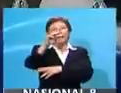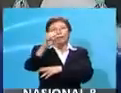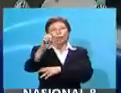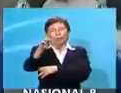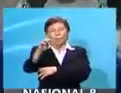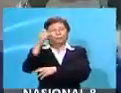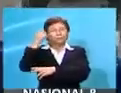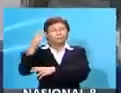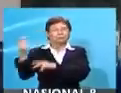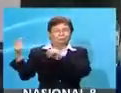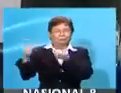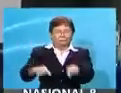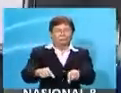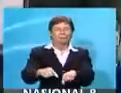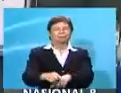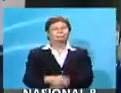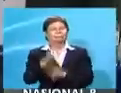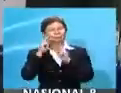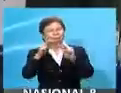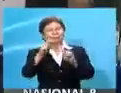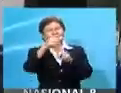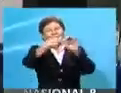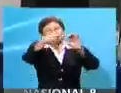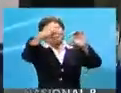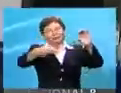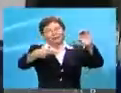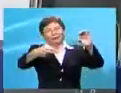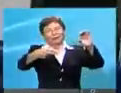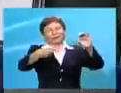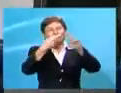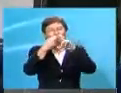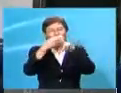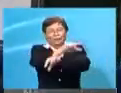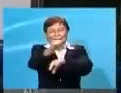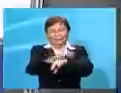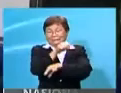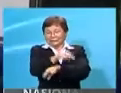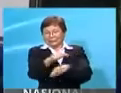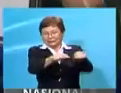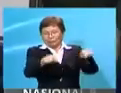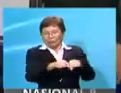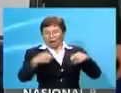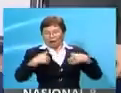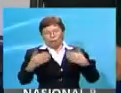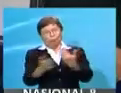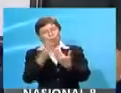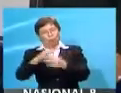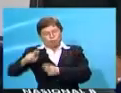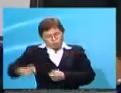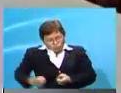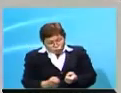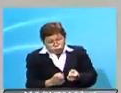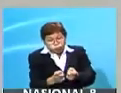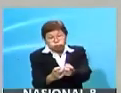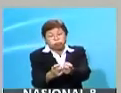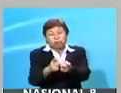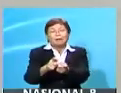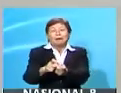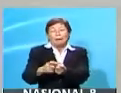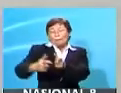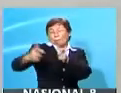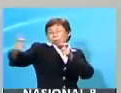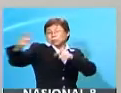Malaysia Datuk SH kok Chi Genting Resort Secret Garden merupakan Resort yang mempunyai kemudahan luncur Sai terbesar di